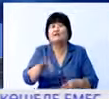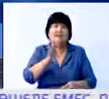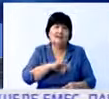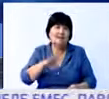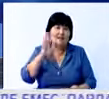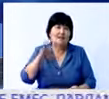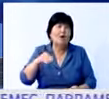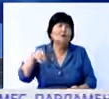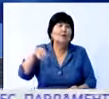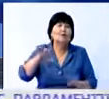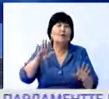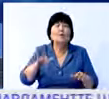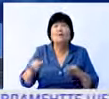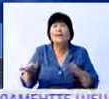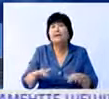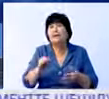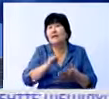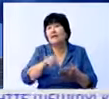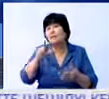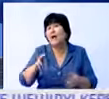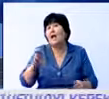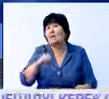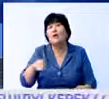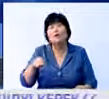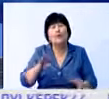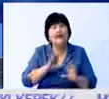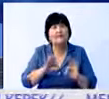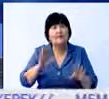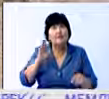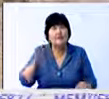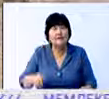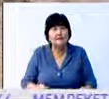көрмек. Тұзды өңірдегі толымды тірлік туралы әріптесім Әкімжан Жолтаев айтып берсін.